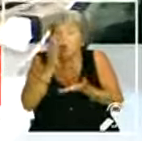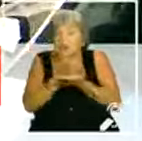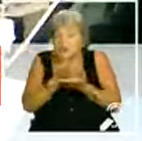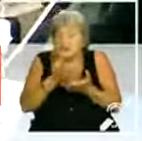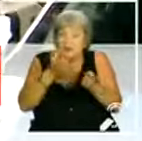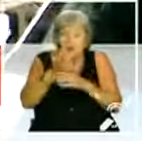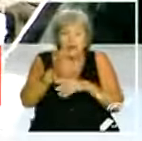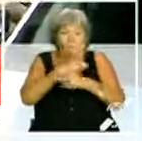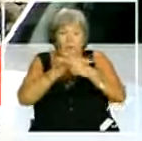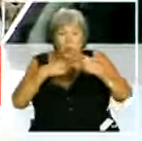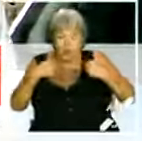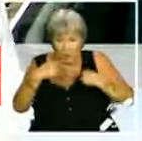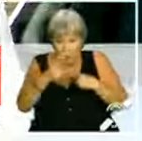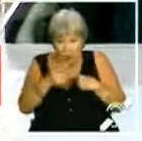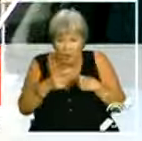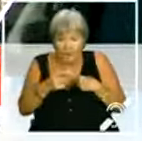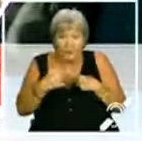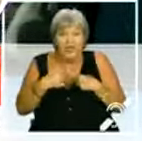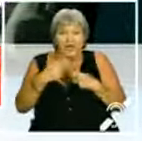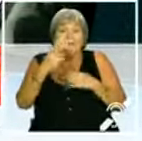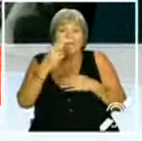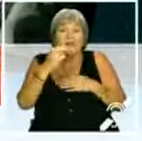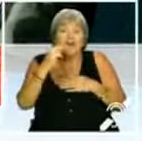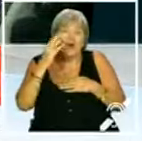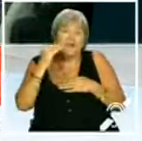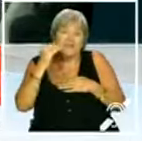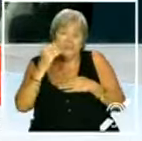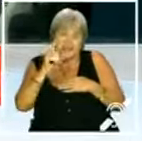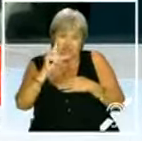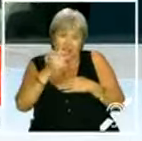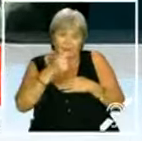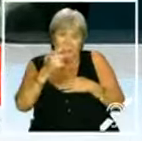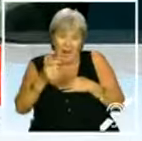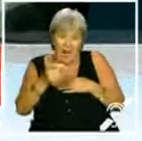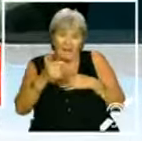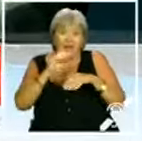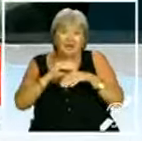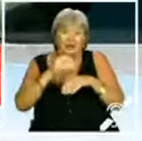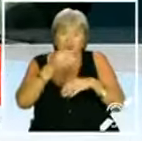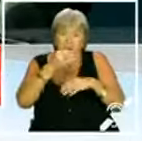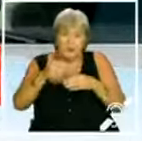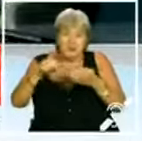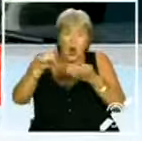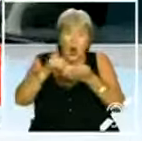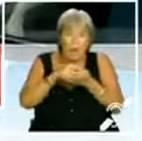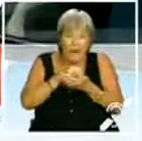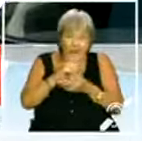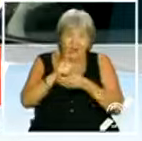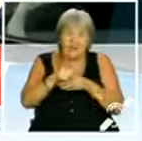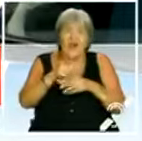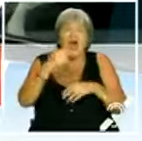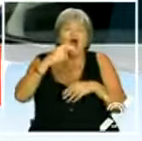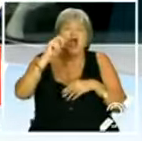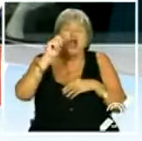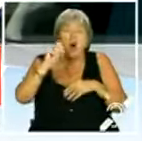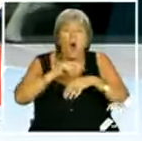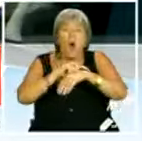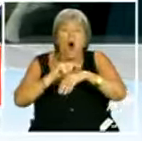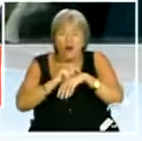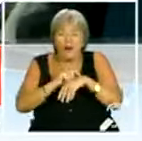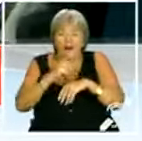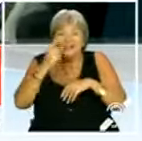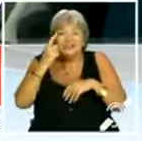continuare procurorii. În privința minorei de 7 ani, medicii ne-au transmis că aceasta a fost operată timp de 9 ore și